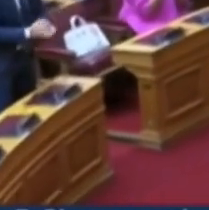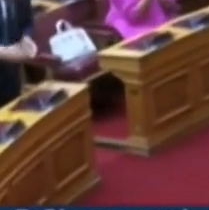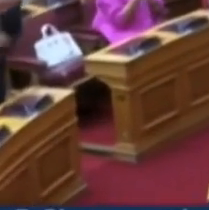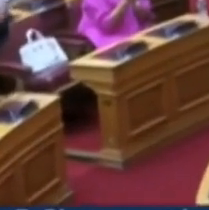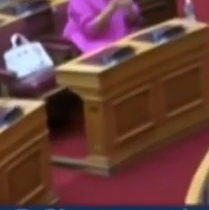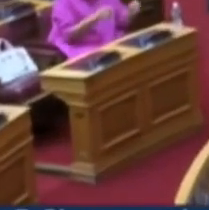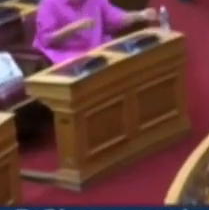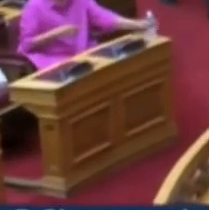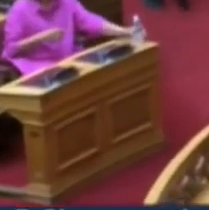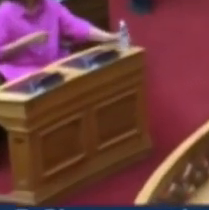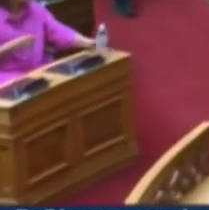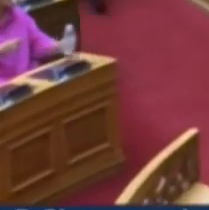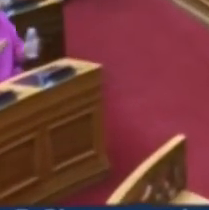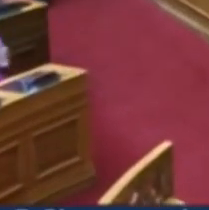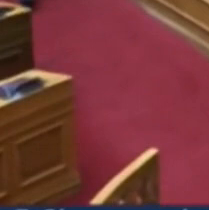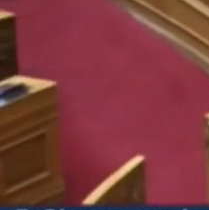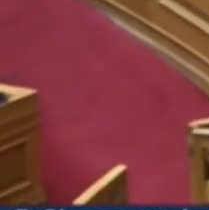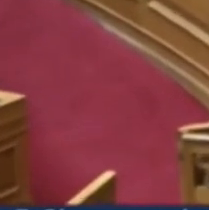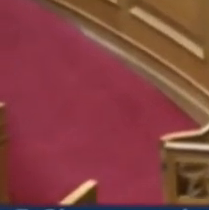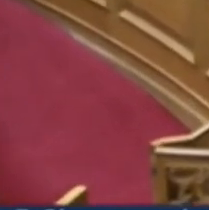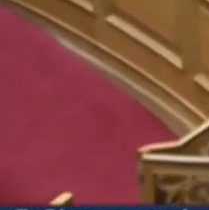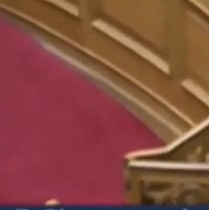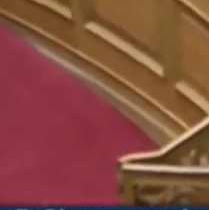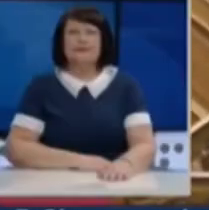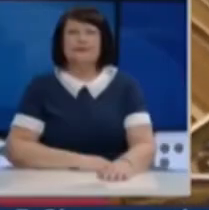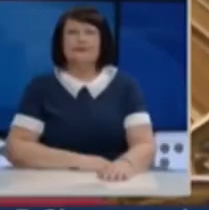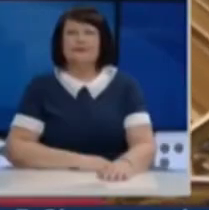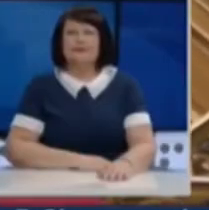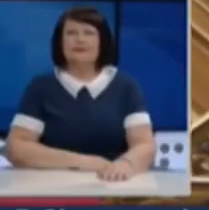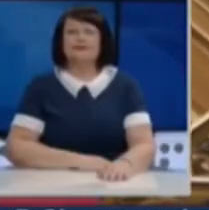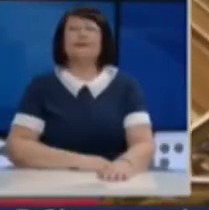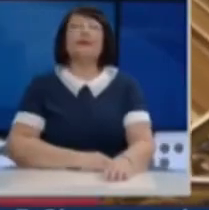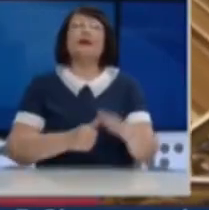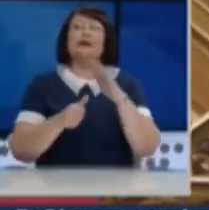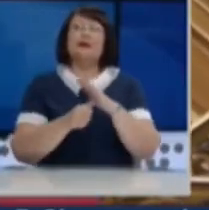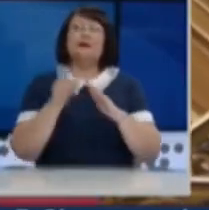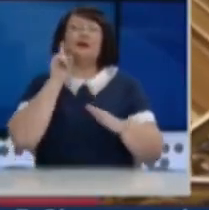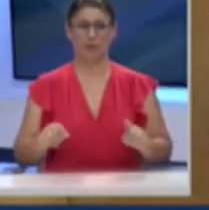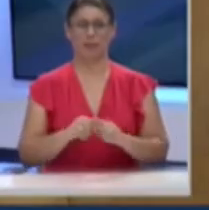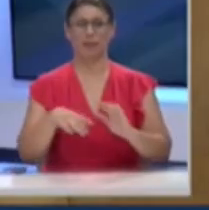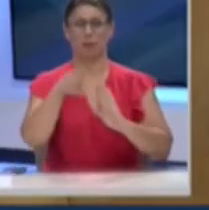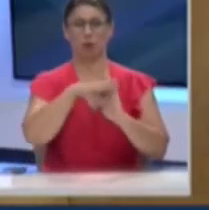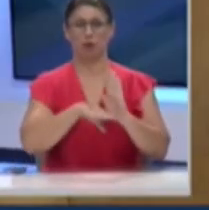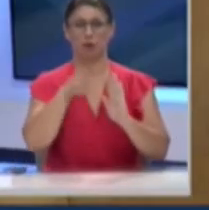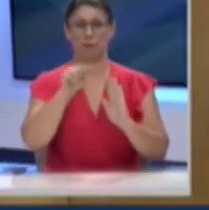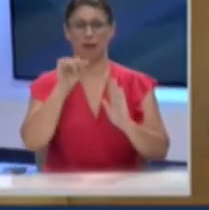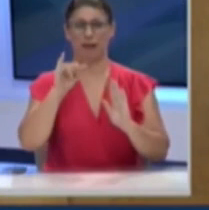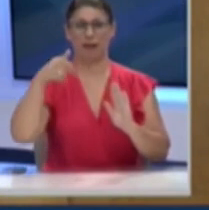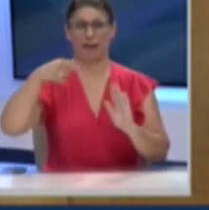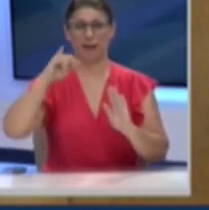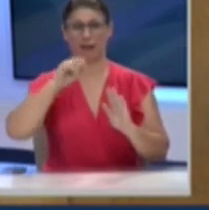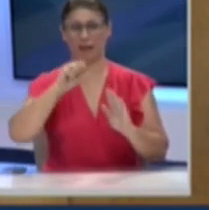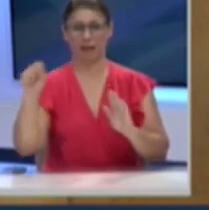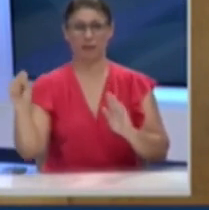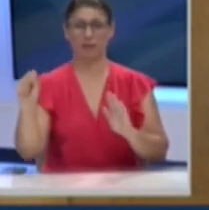экстремальные условия климатического кризиса и длительную волну жары а также рассказал о мерах которые предпринимаются для защиты лесов